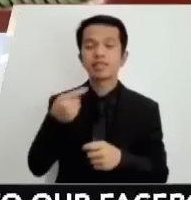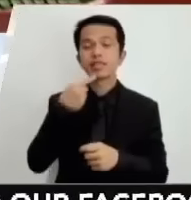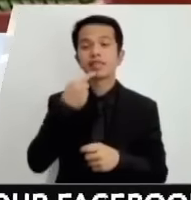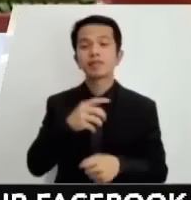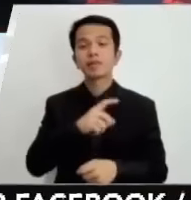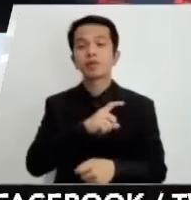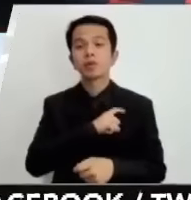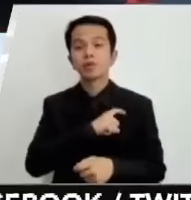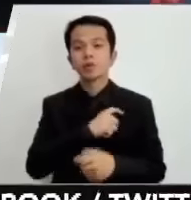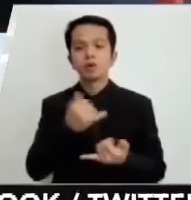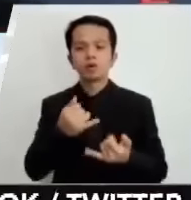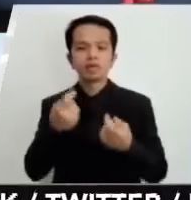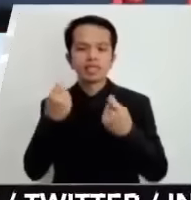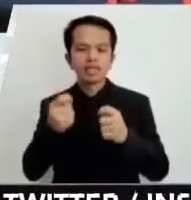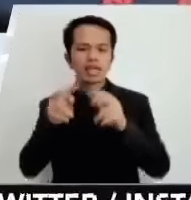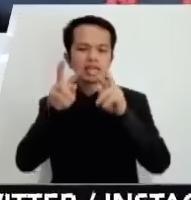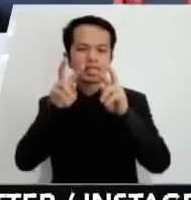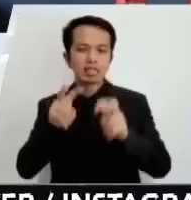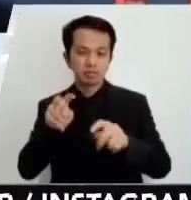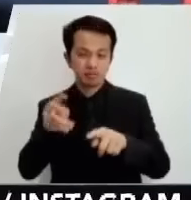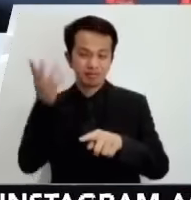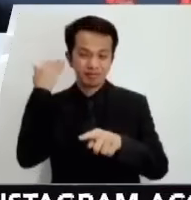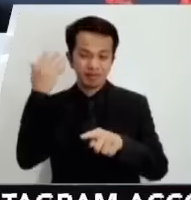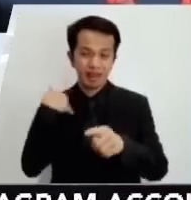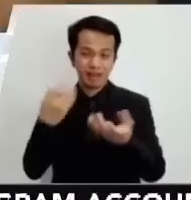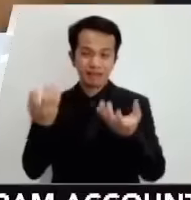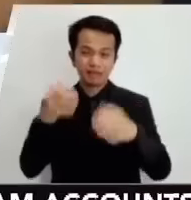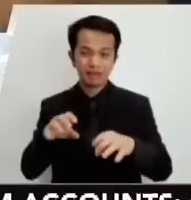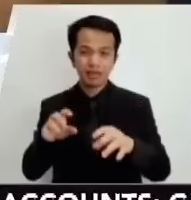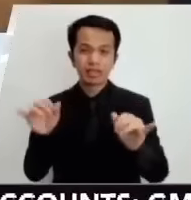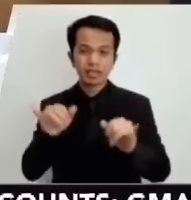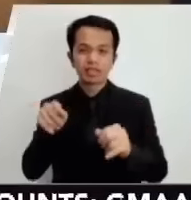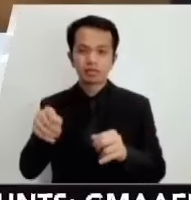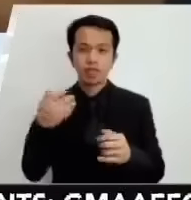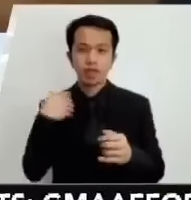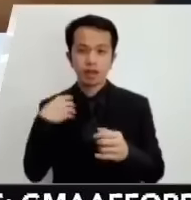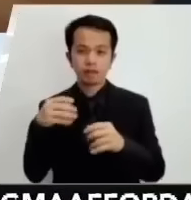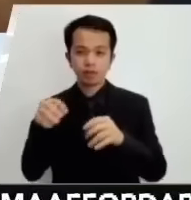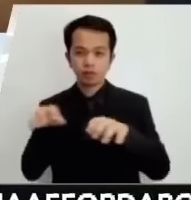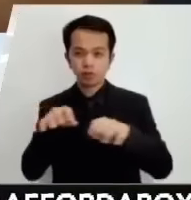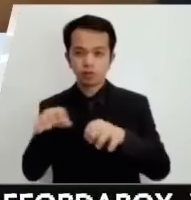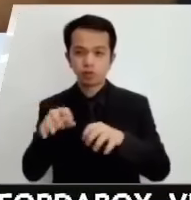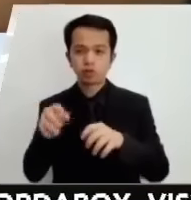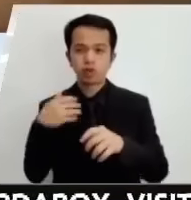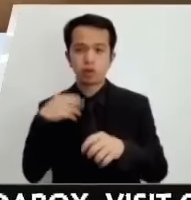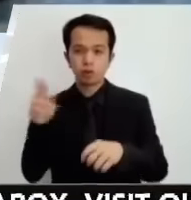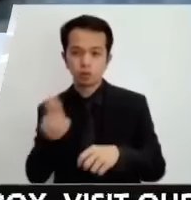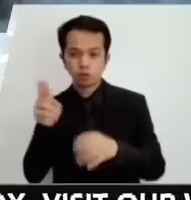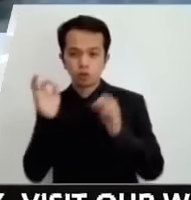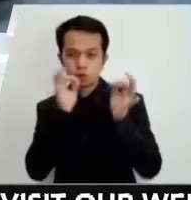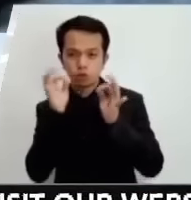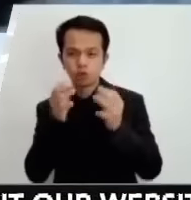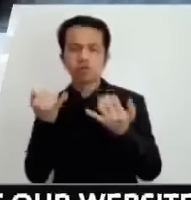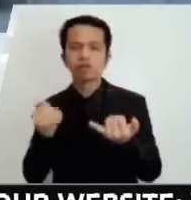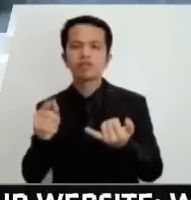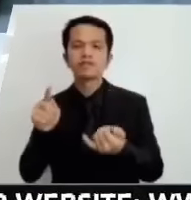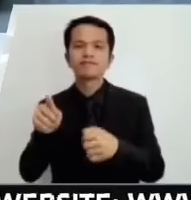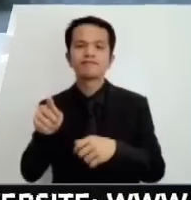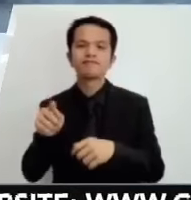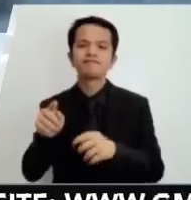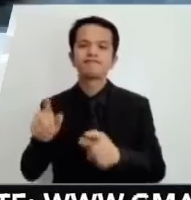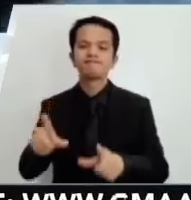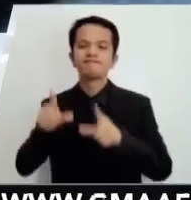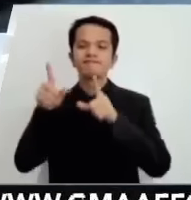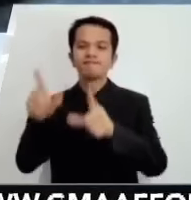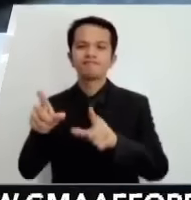nila kung dati na bang may Kaso ang suspek at kung Gumagamit ba siya ng iligal na droga sinampahan na ng reklamong frustrated murder